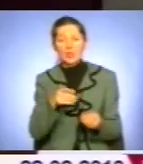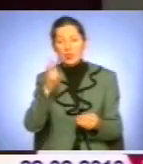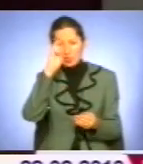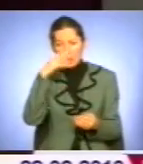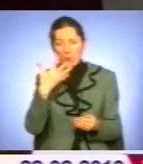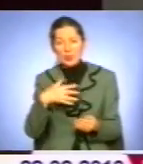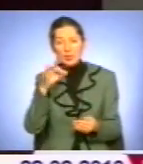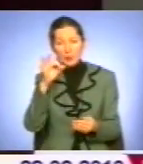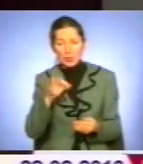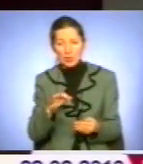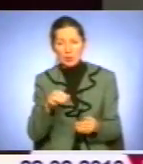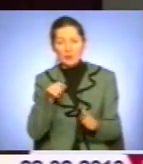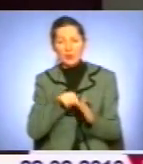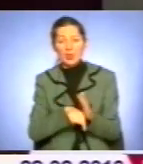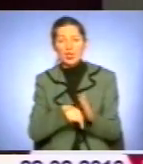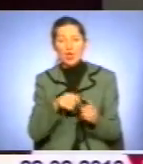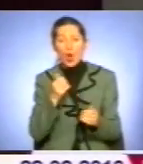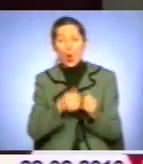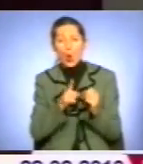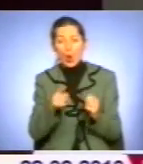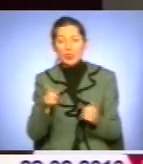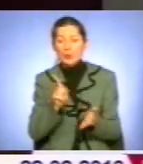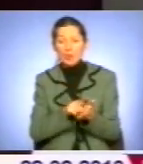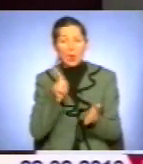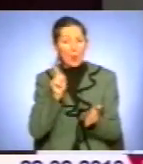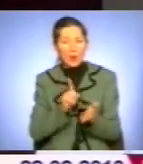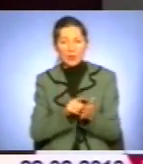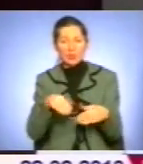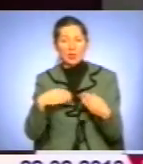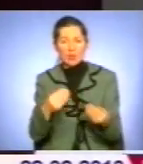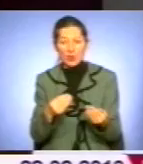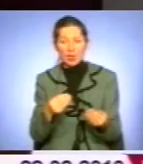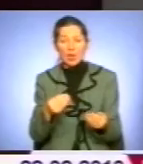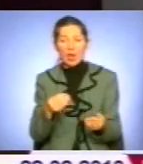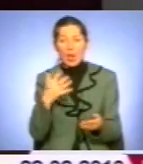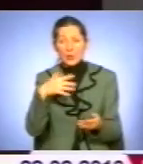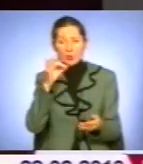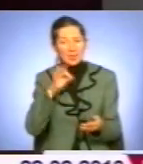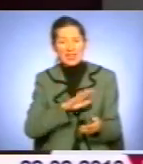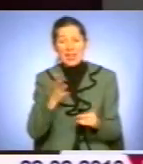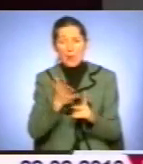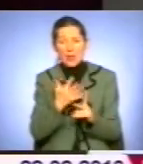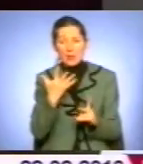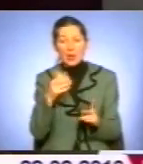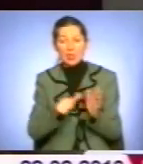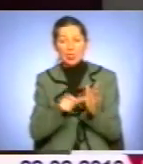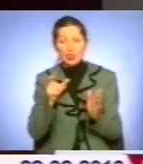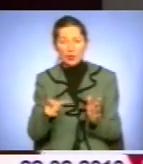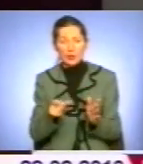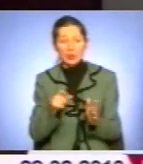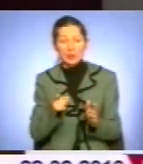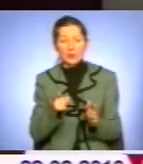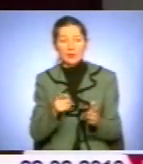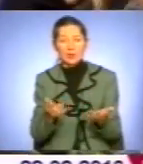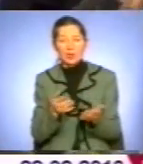50%. Значить, пенсіонер кожен має давати 50%. Не пільги 5-6 чоловік, такого не має бути. А вони не будуть тоді піднімати транспорт, а для чого